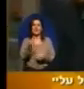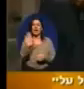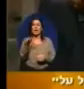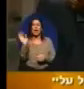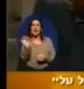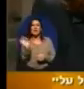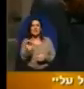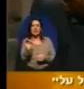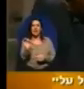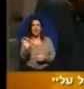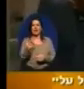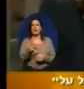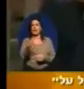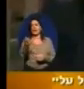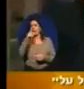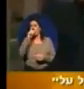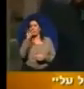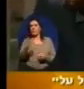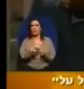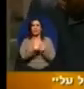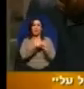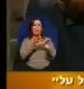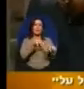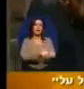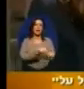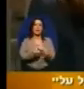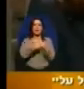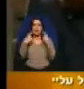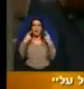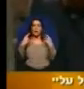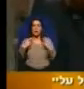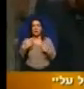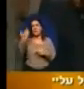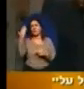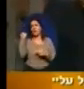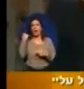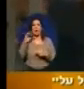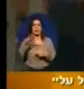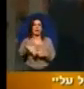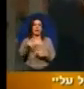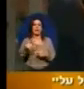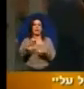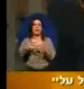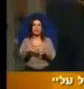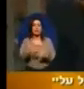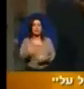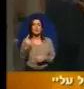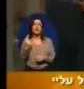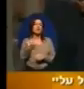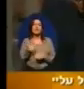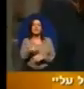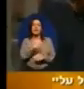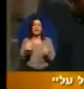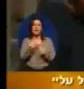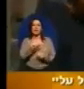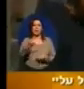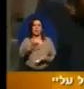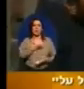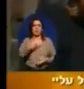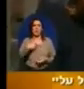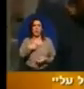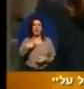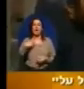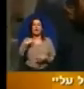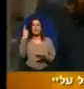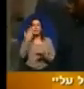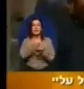אם זה ערבים, בין אם זה מתנחלים, בין אם זה חרדים, והפעם זה היה הקיבוצים, כל פעם מגיע מישהו בתורו, לא מקובלת עליי. אני אציע